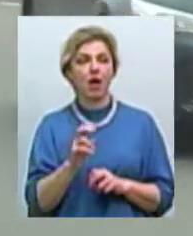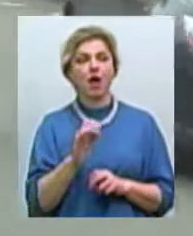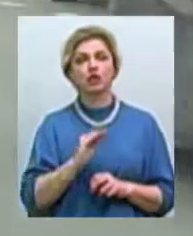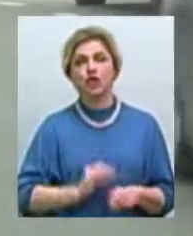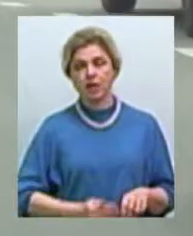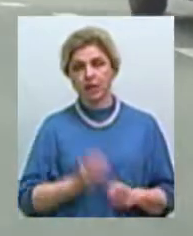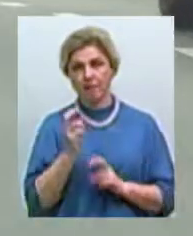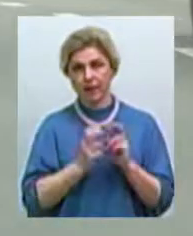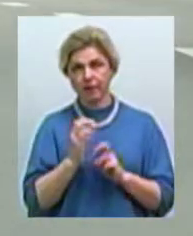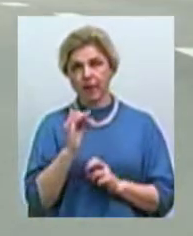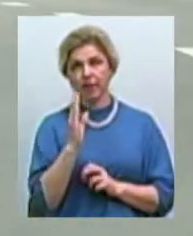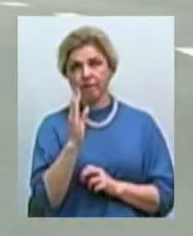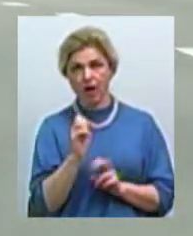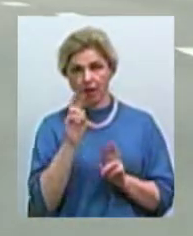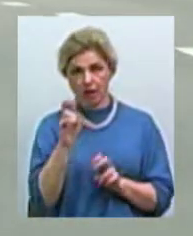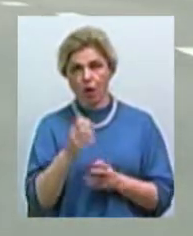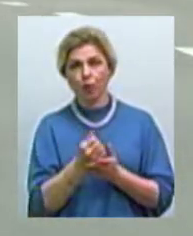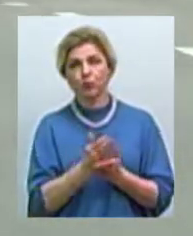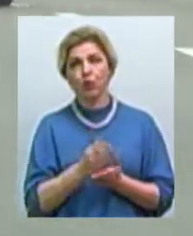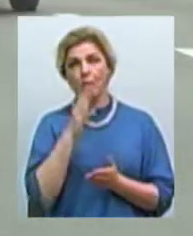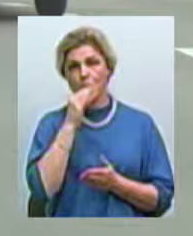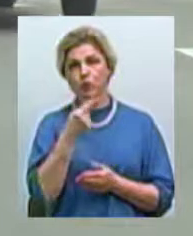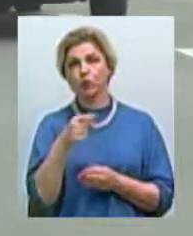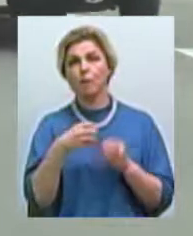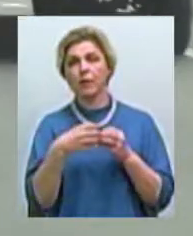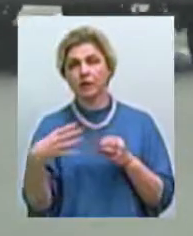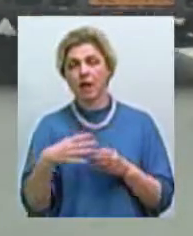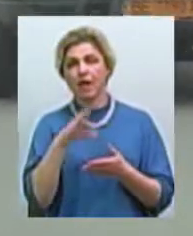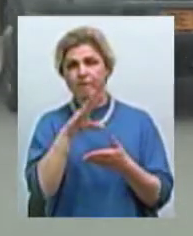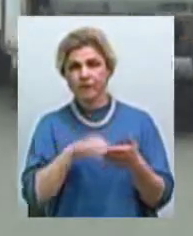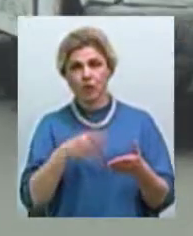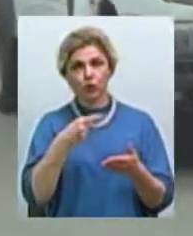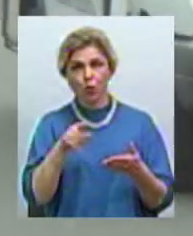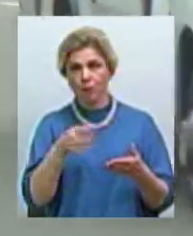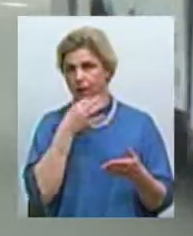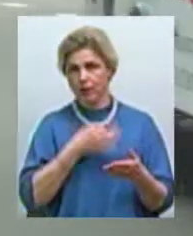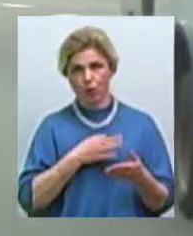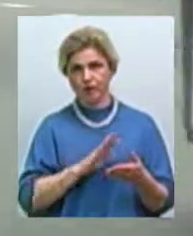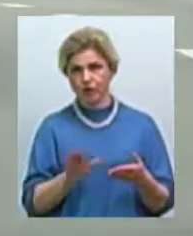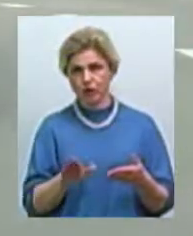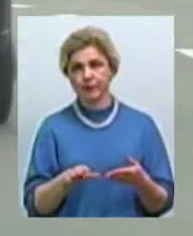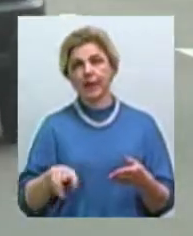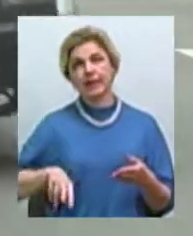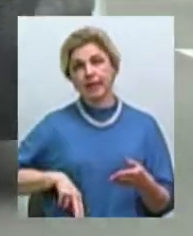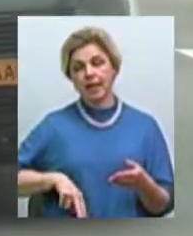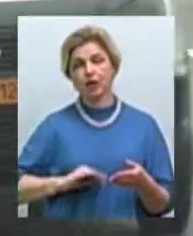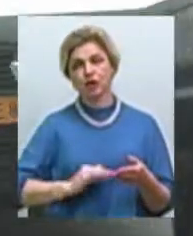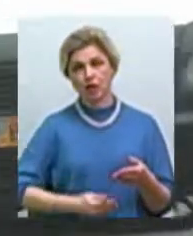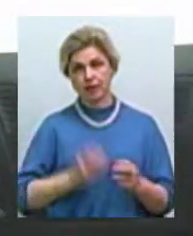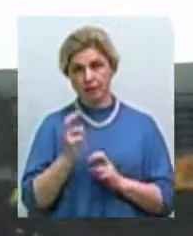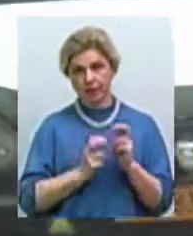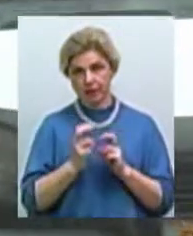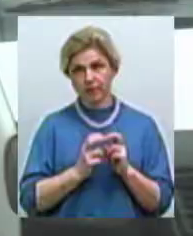Приватне підприємство «Іва», яке обслуговує маршрут номер 15, всі вказані номери не відповідають. Директор приватного підприємства «Пік»